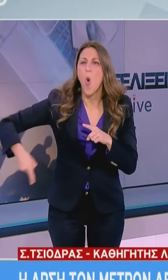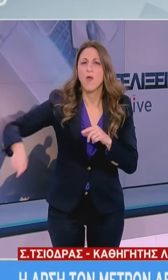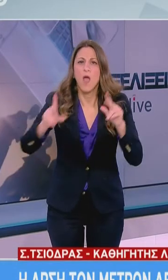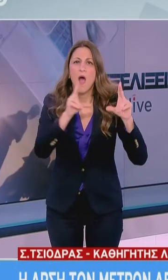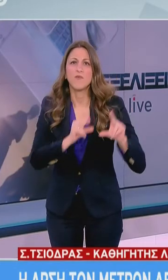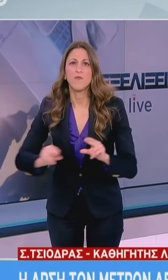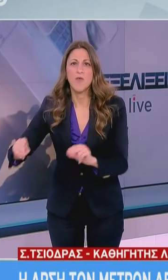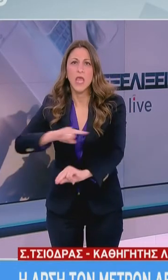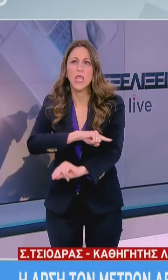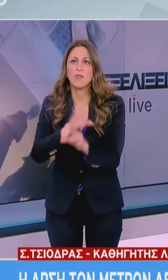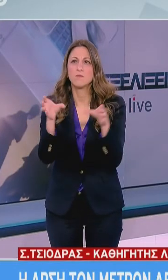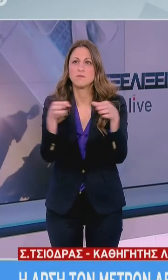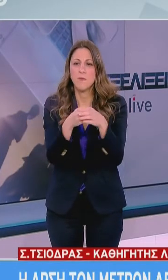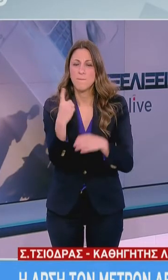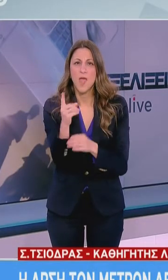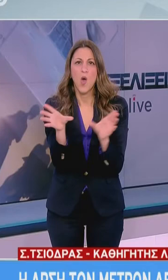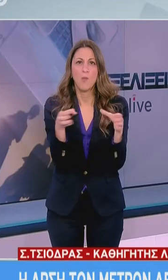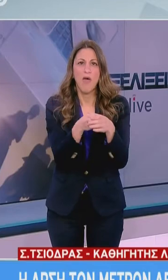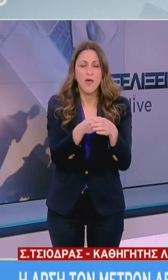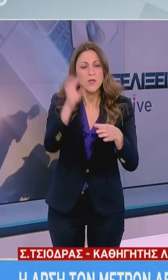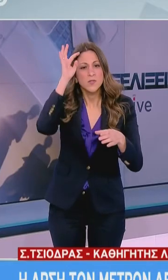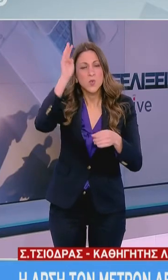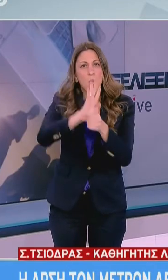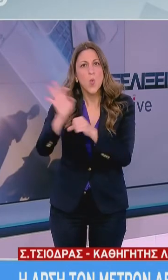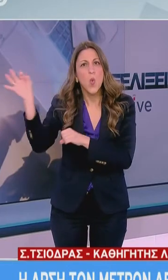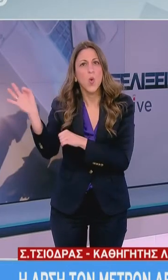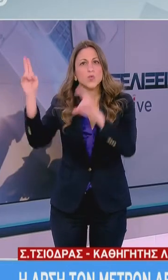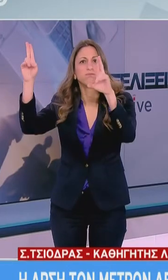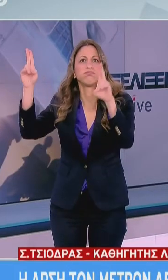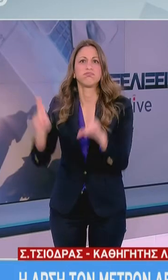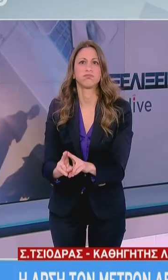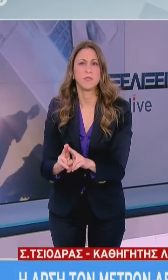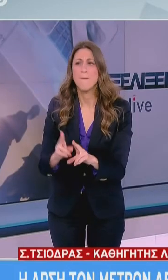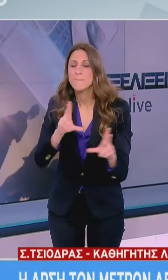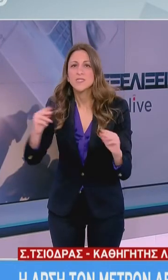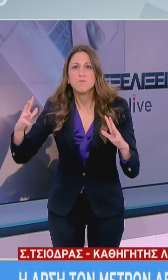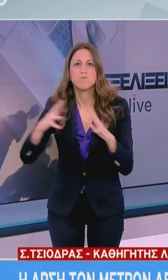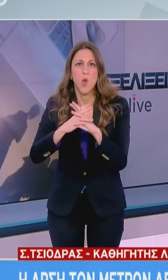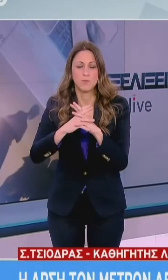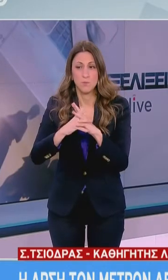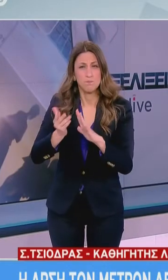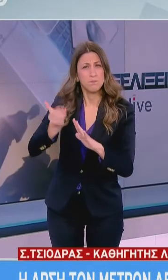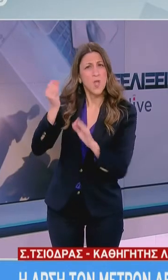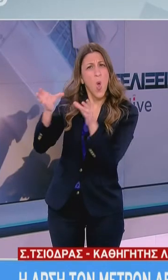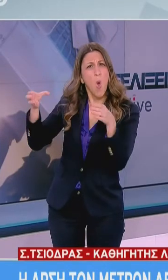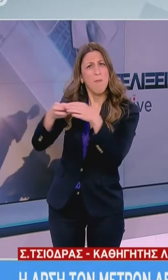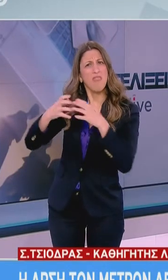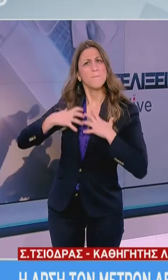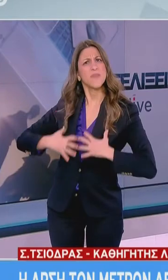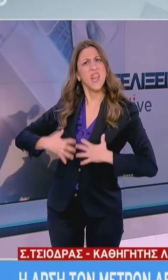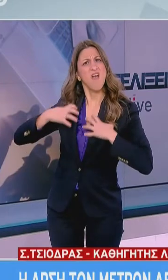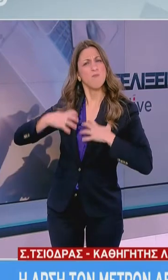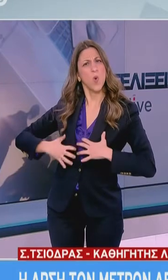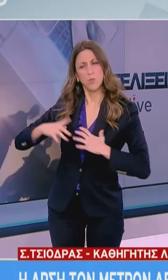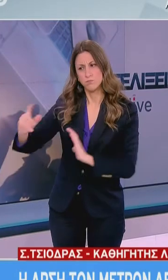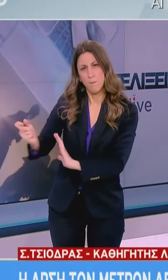και μόνο ομάδας, προκειμένου να αντιμετωπίσουμε αυτό το τσουνάμι που μας έχει παρασύρει». Πριν από λίγα λεπτά, ομάδα πνευμονολόγων από μεγάλο νοσοκομείο της χώρας